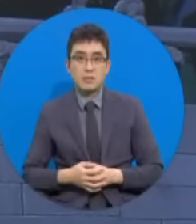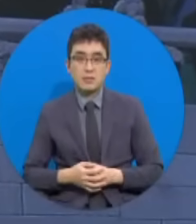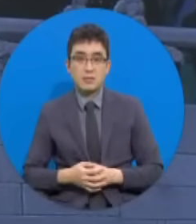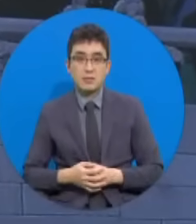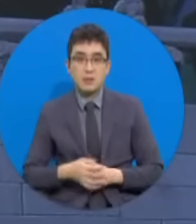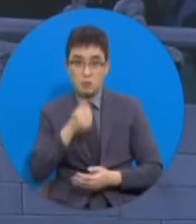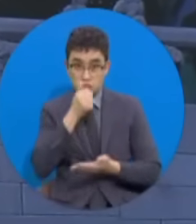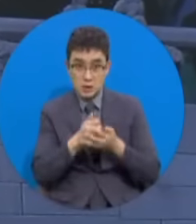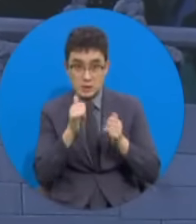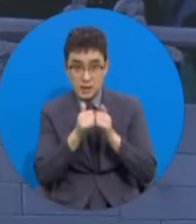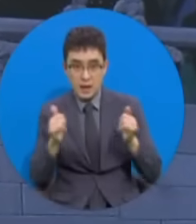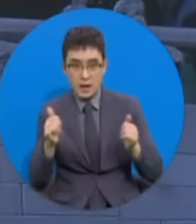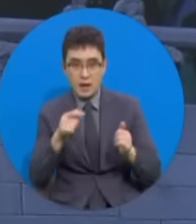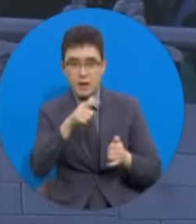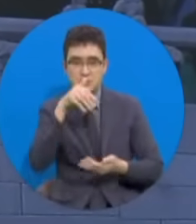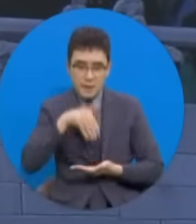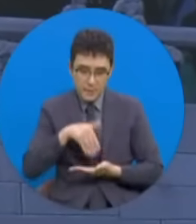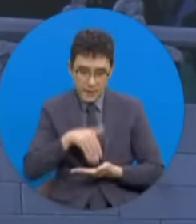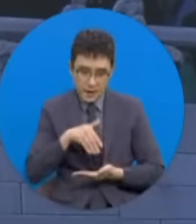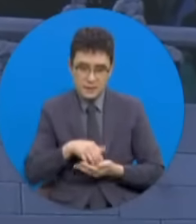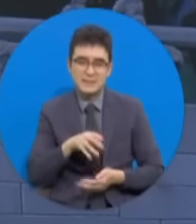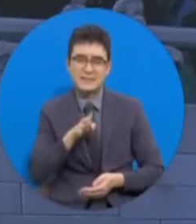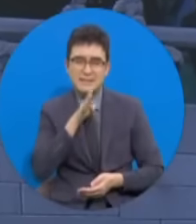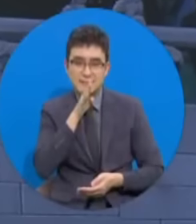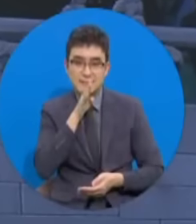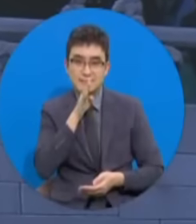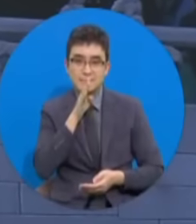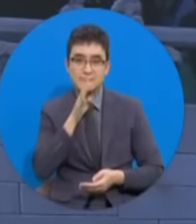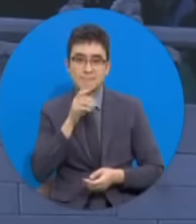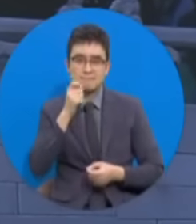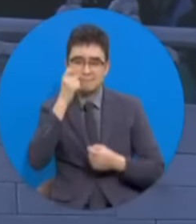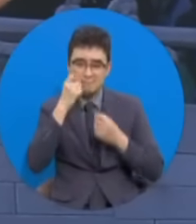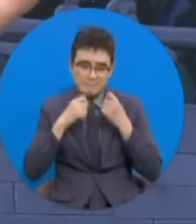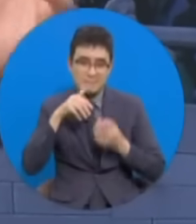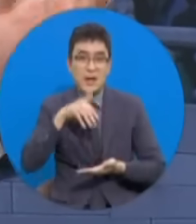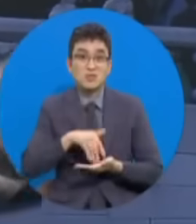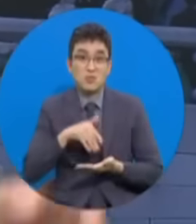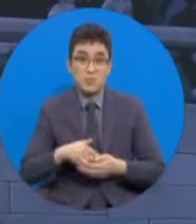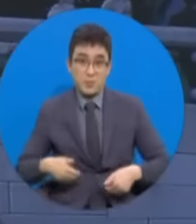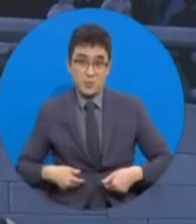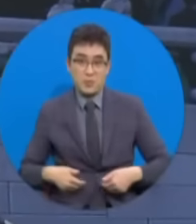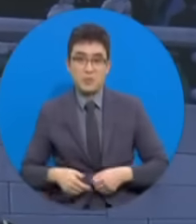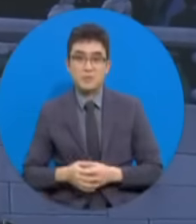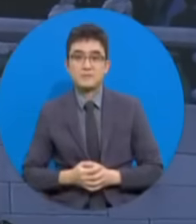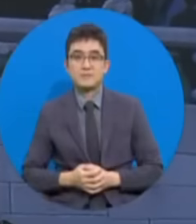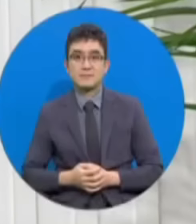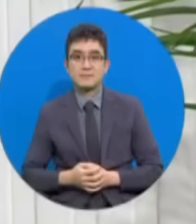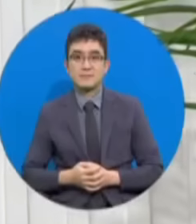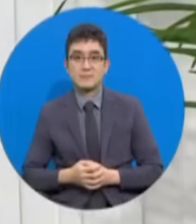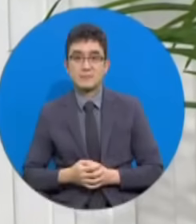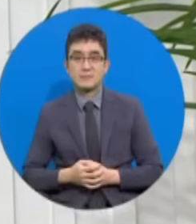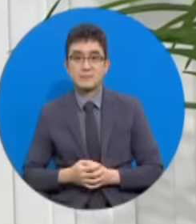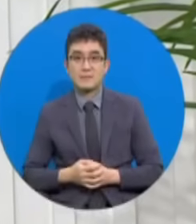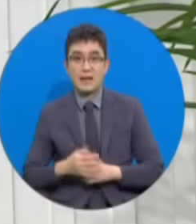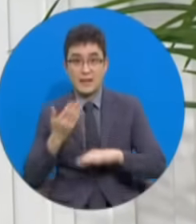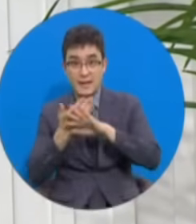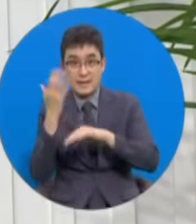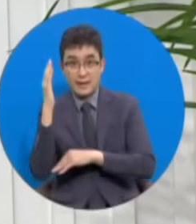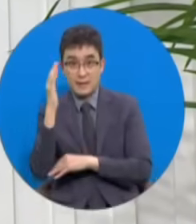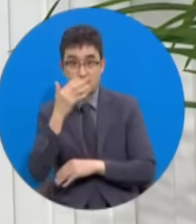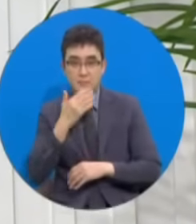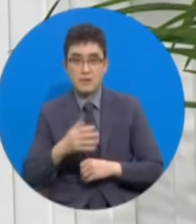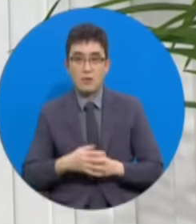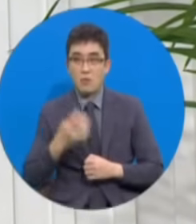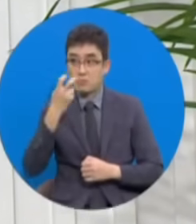자백과 반성이다. 근데 진정한 반성이죠. 아, 진정한 반성. 그러니까 사실 조금만 확대 해석을 해보자면요. 검찰이